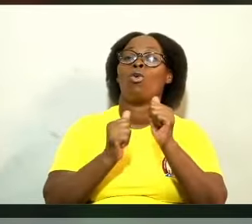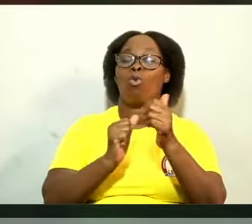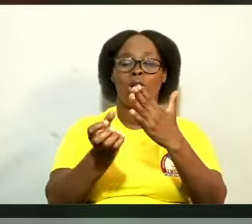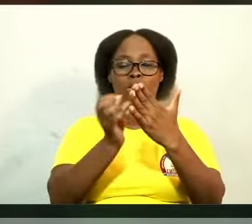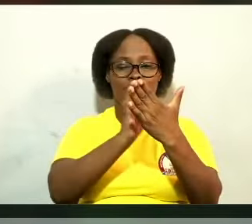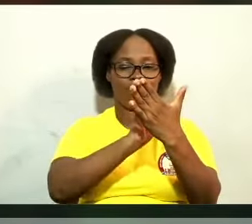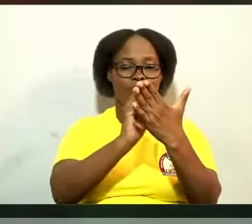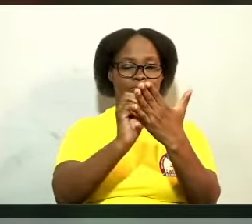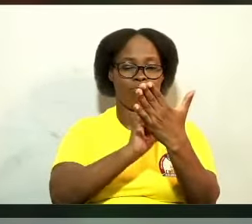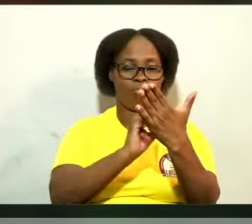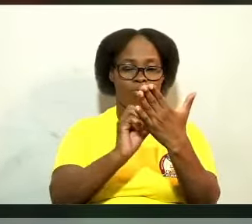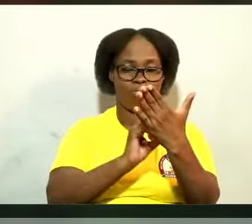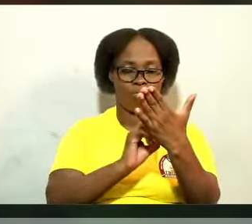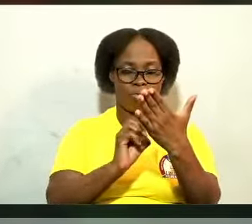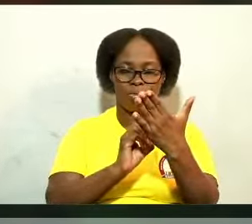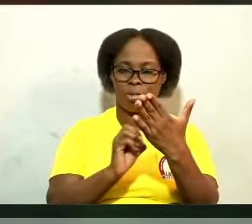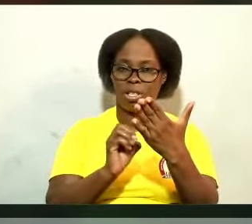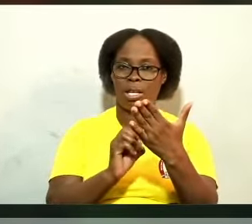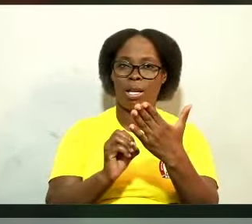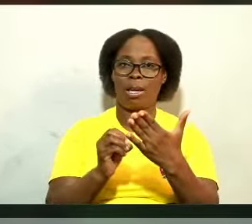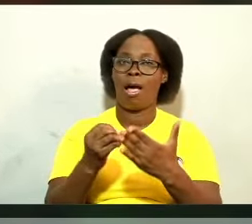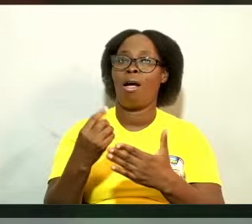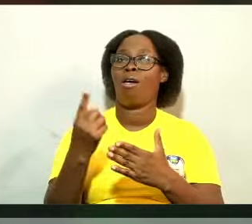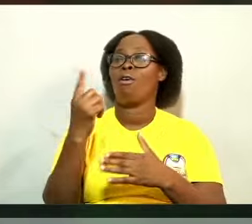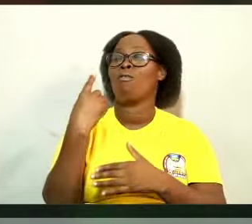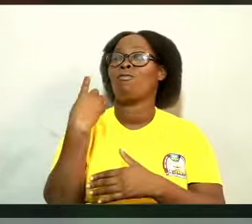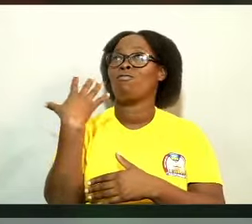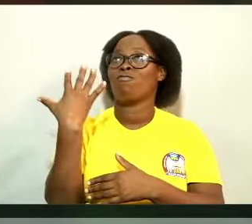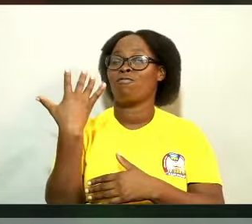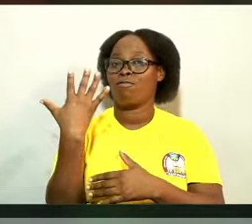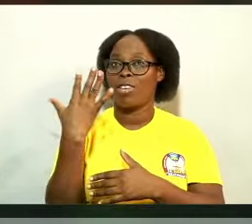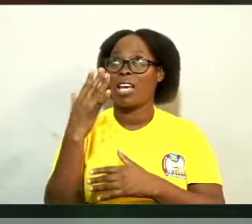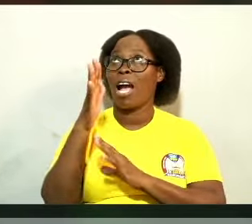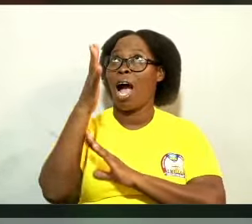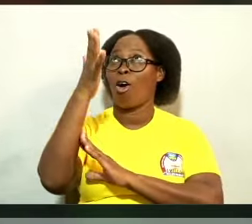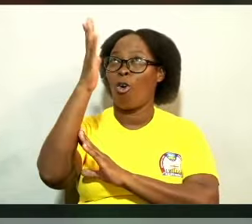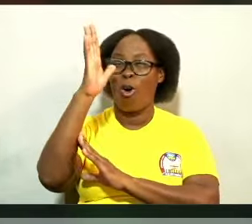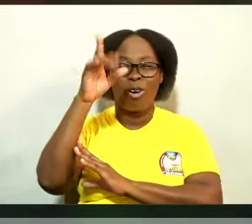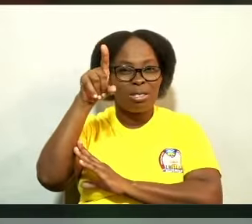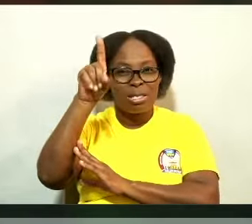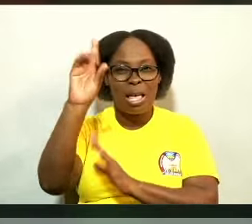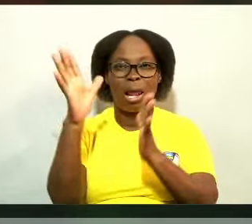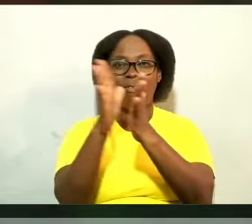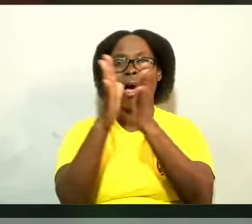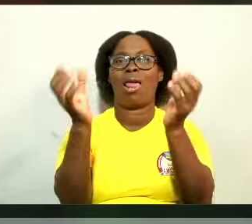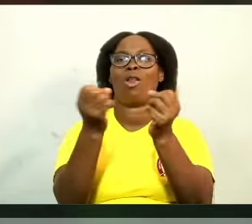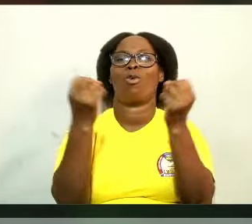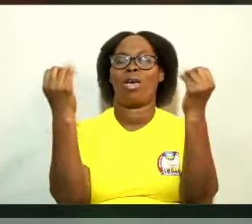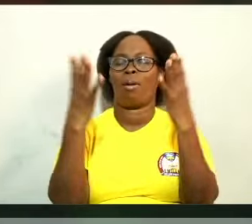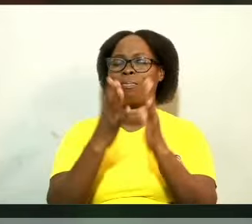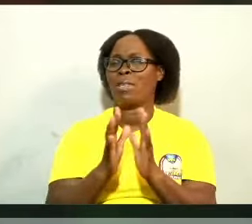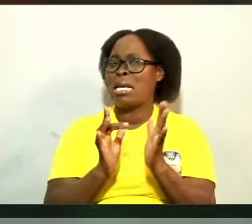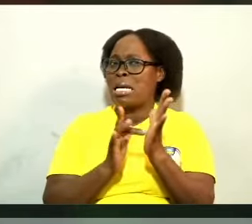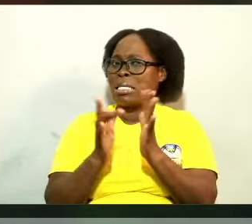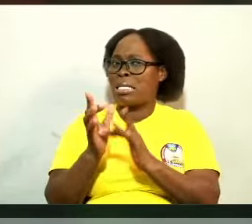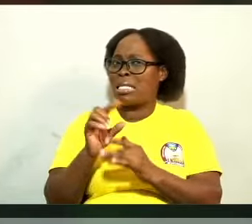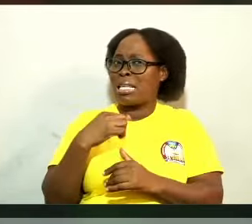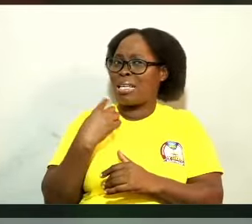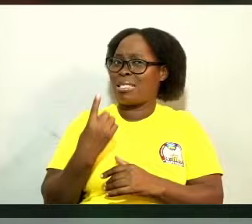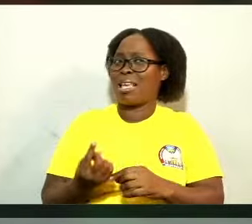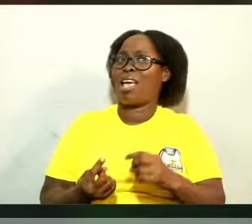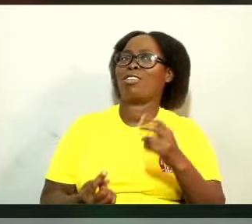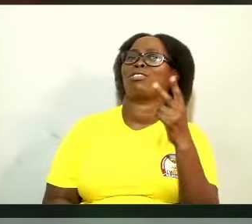zilizoandikwa kwa kidole cha Mungu. Aleluya. Yesu anasema ni